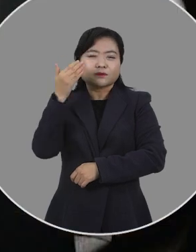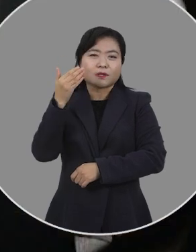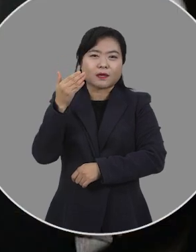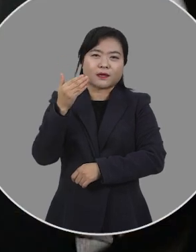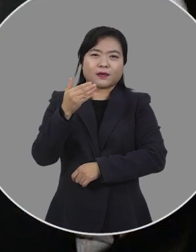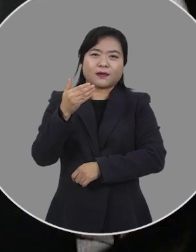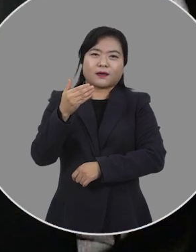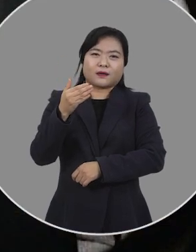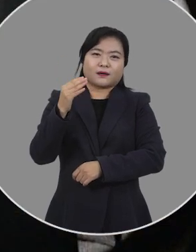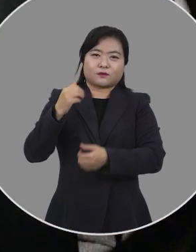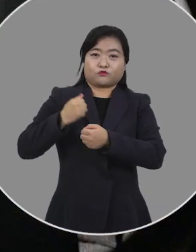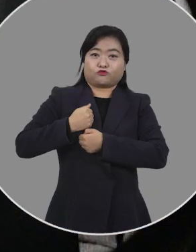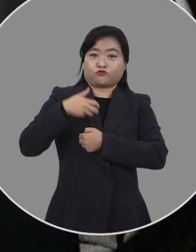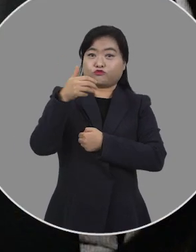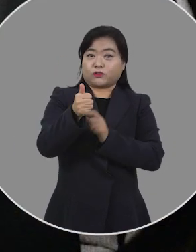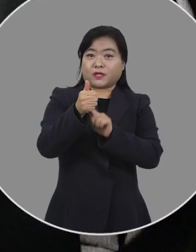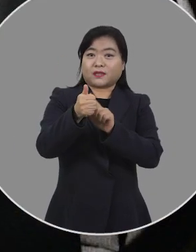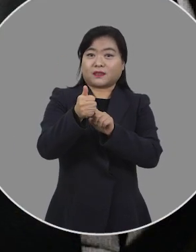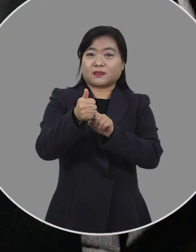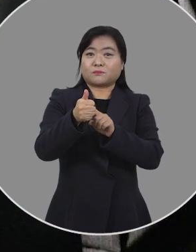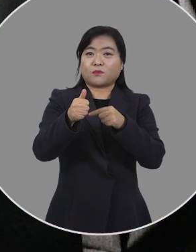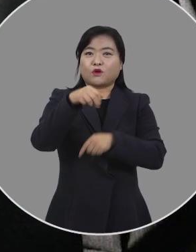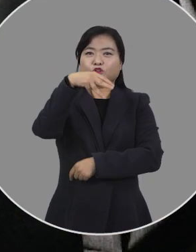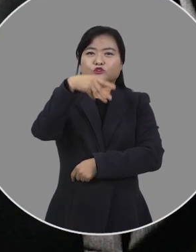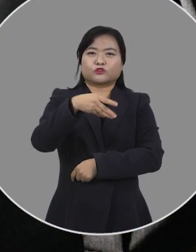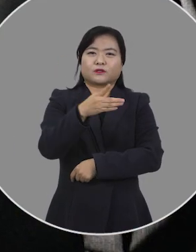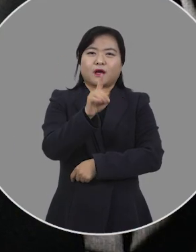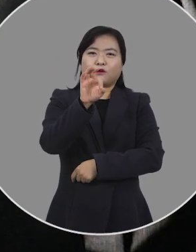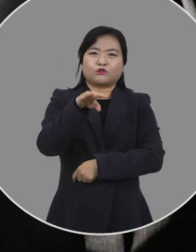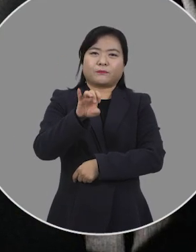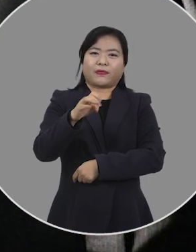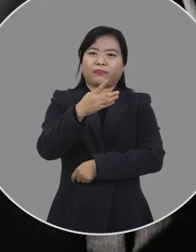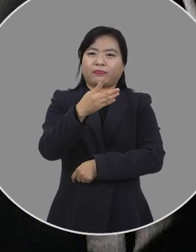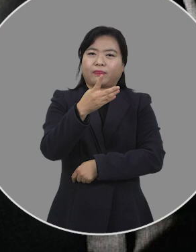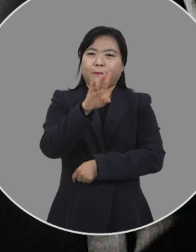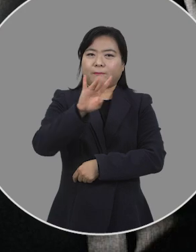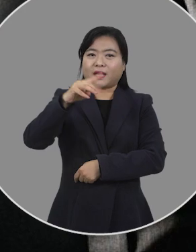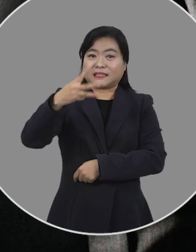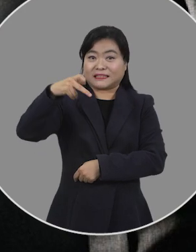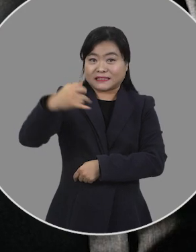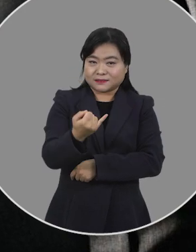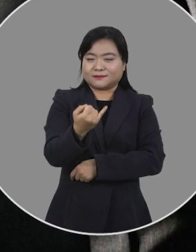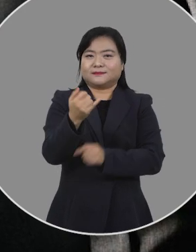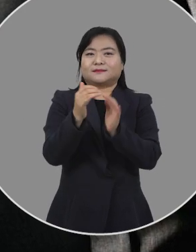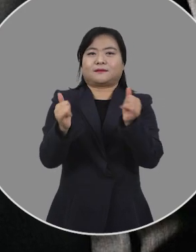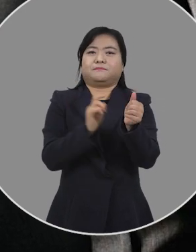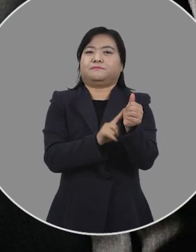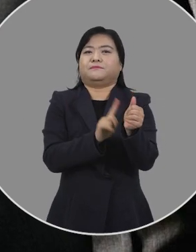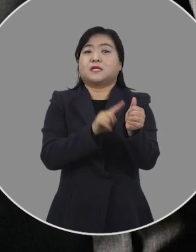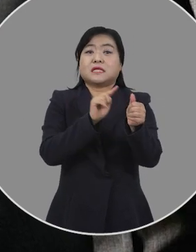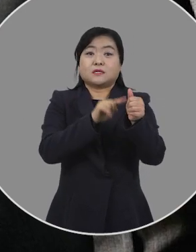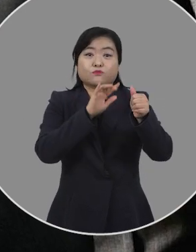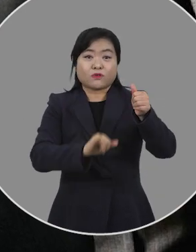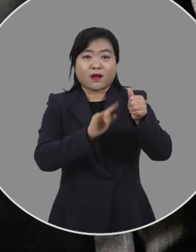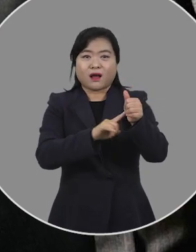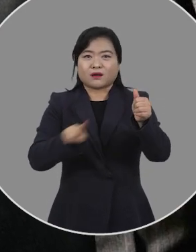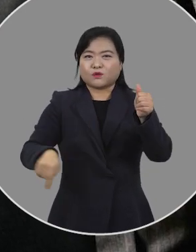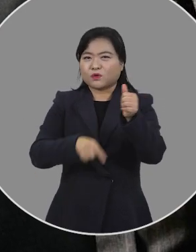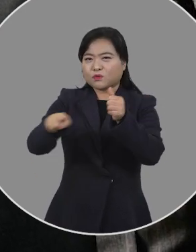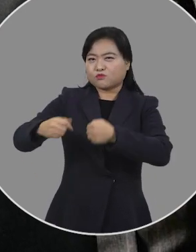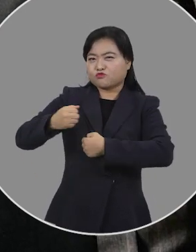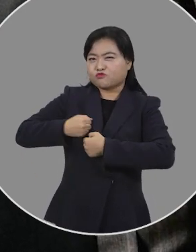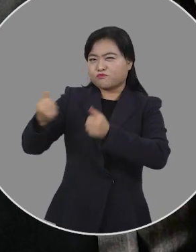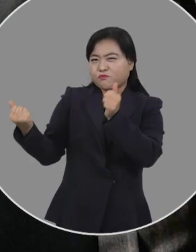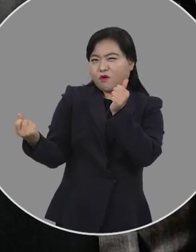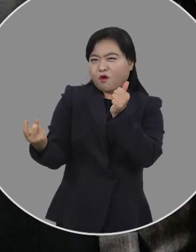대령 톰 크루즈가 분한 분이 슈타우펜베르크 백작이에요. 이분과 후방군 사령부